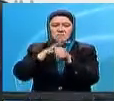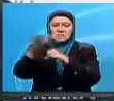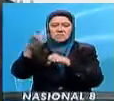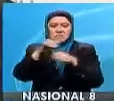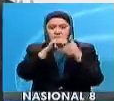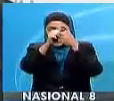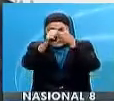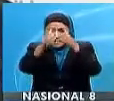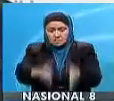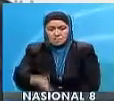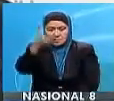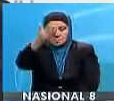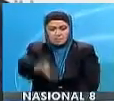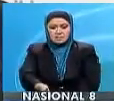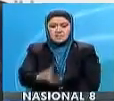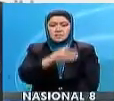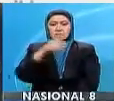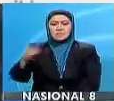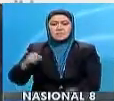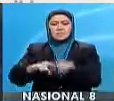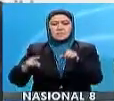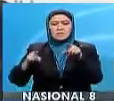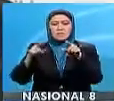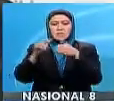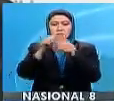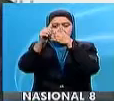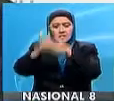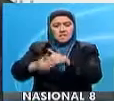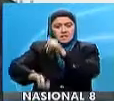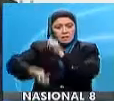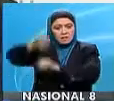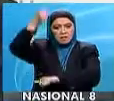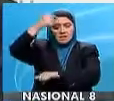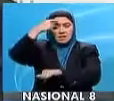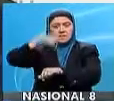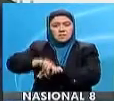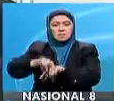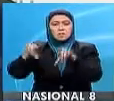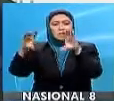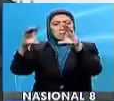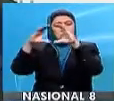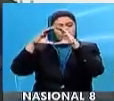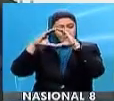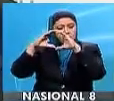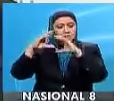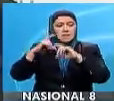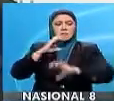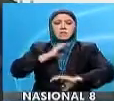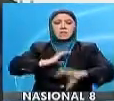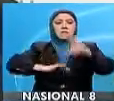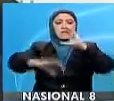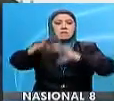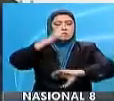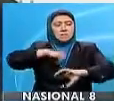pemimpin dan sebagai seorang pemimpin kanan pada Parti yang bercita-cita